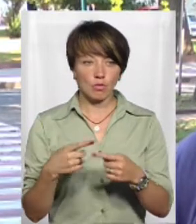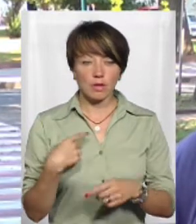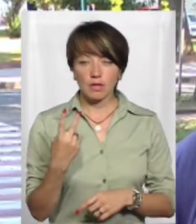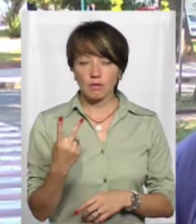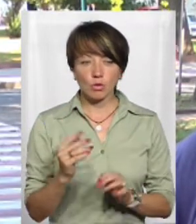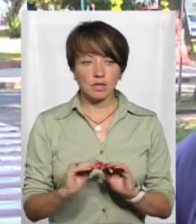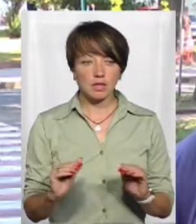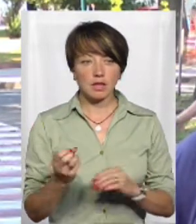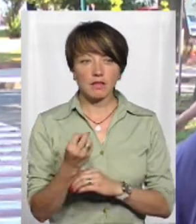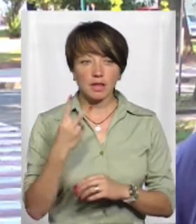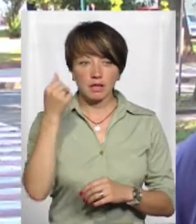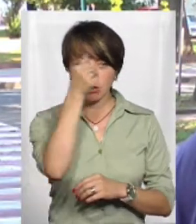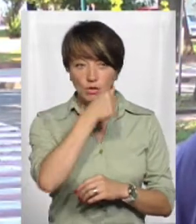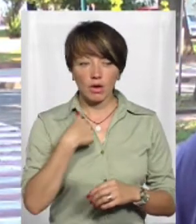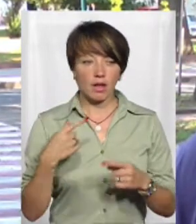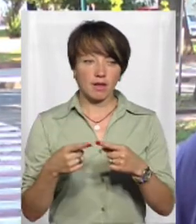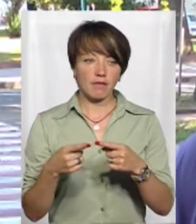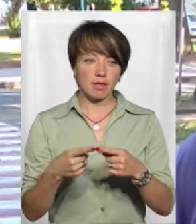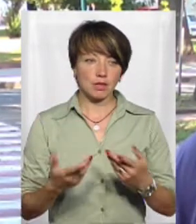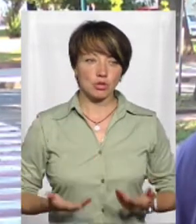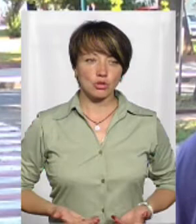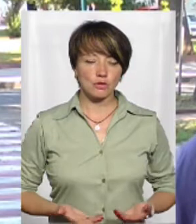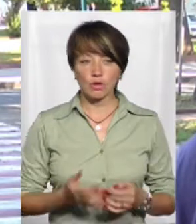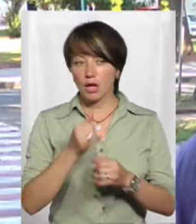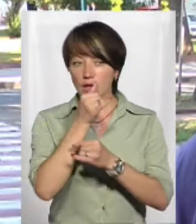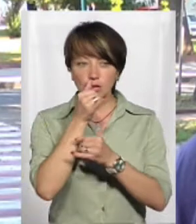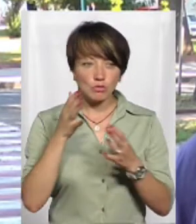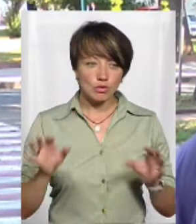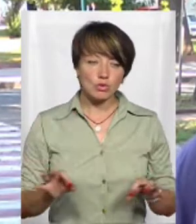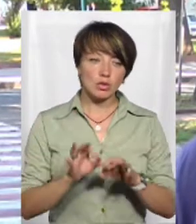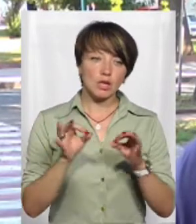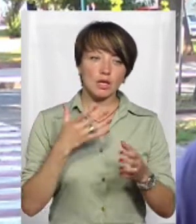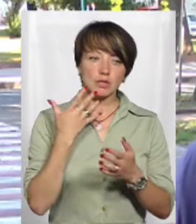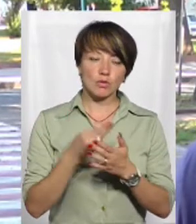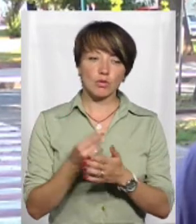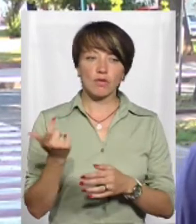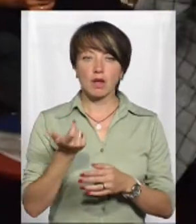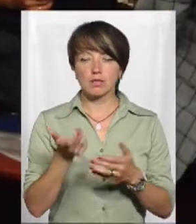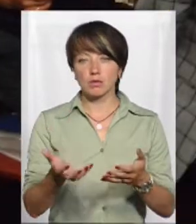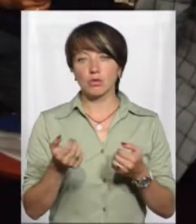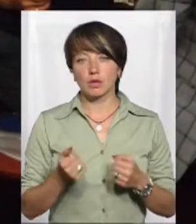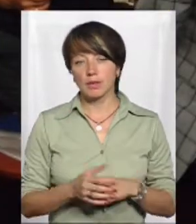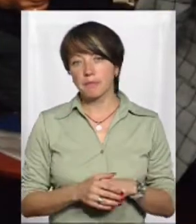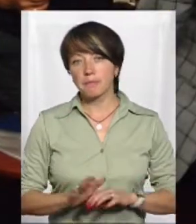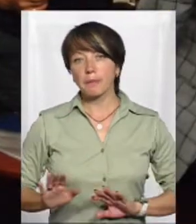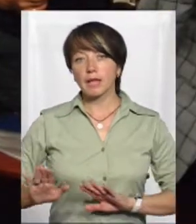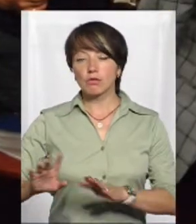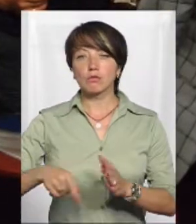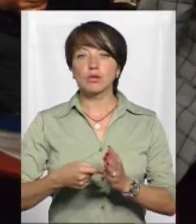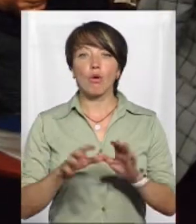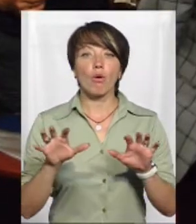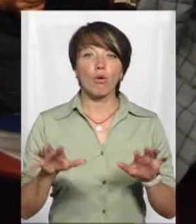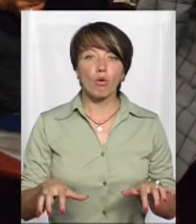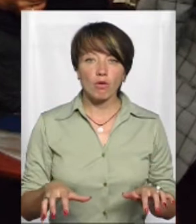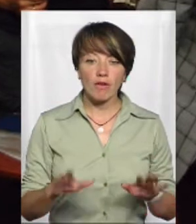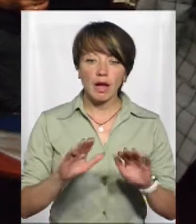дітей і 12 років я на зйомній квартирі. Тобто не можу ніяк свою власність отримати. Заступник міського голови Андрій